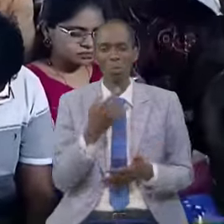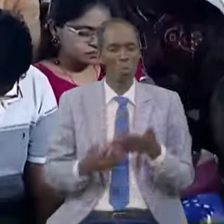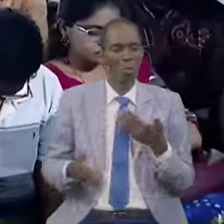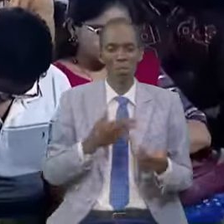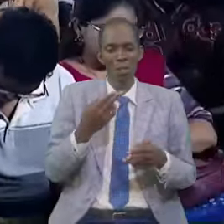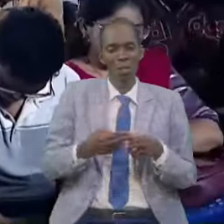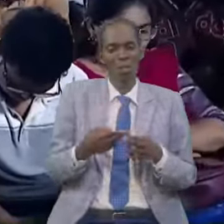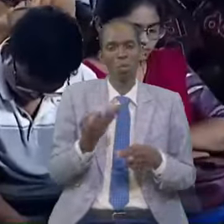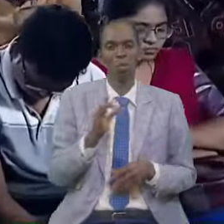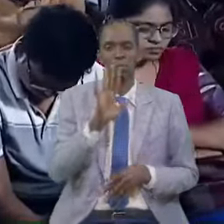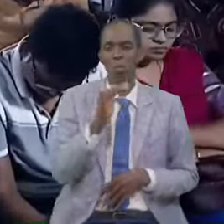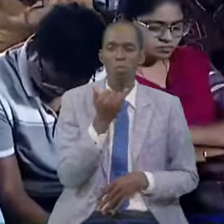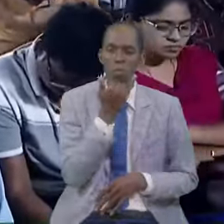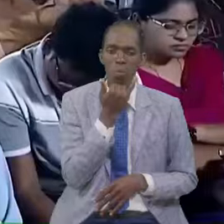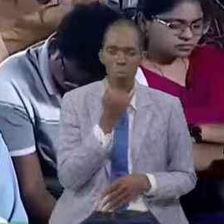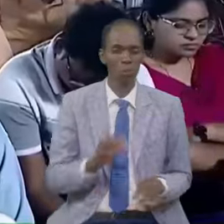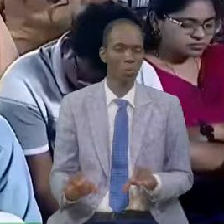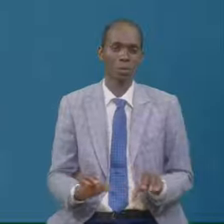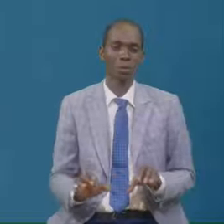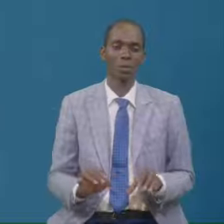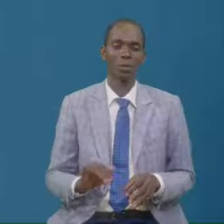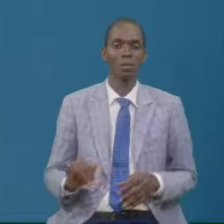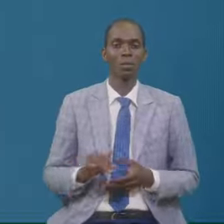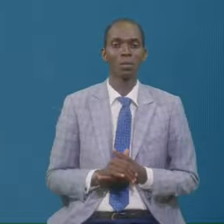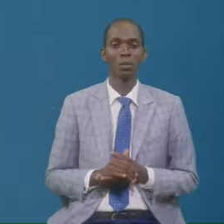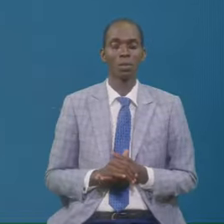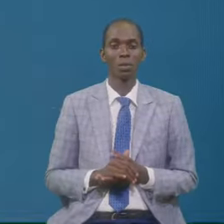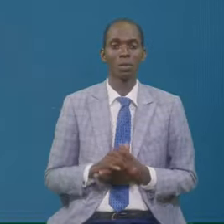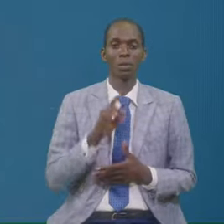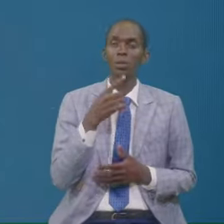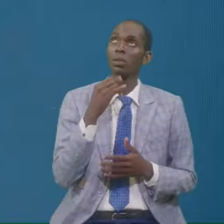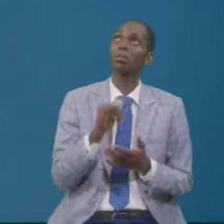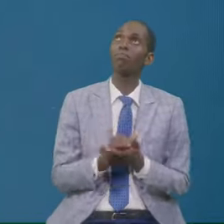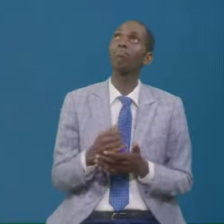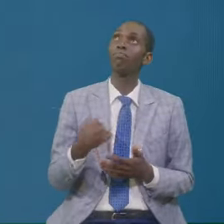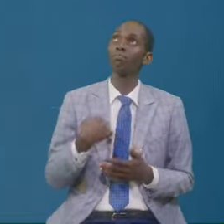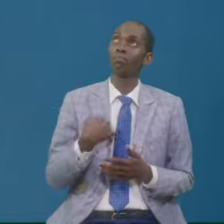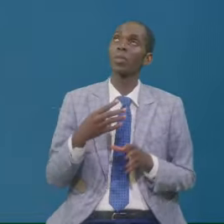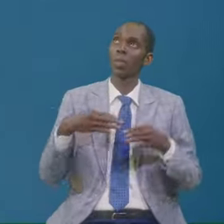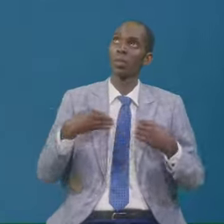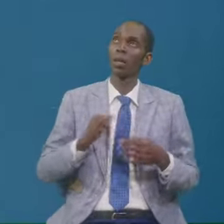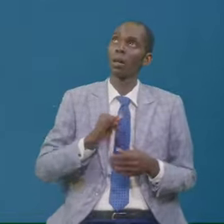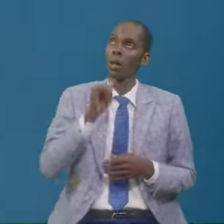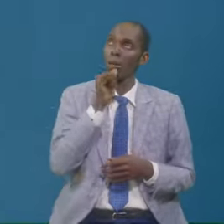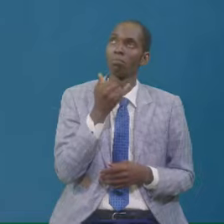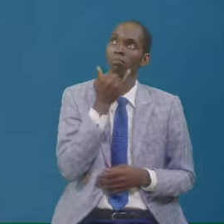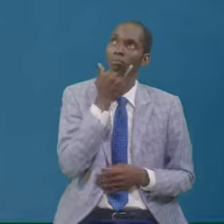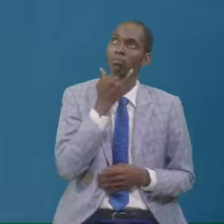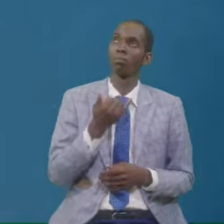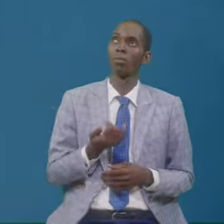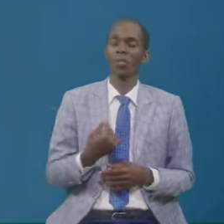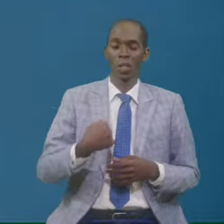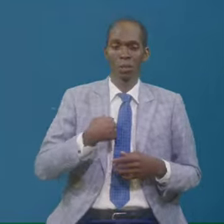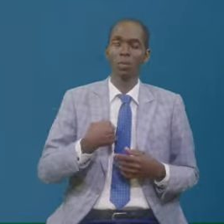ఏ పేరుతో ఏలాగున పిలిచినా సరే. You say, I am guilty. నేను అపరాధిని అని చెప్పండి. I am a sinner.